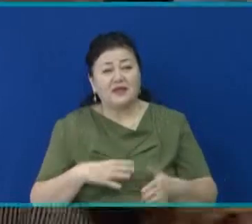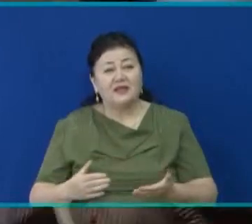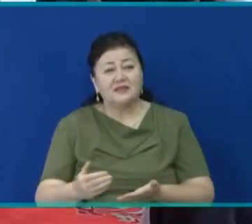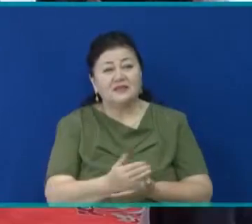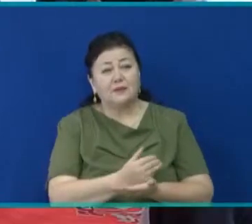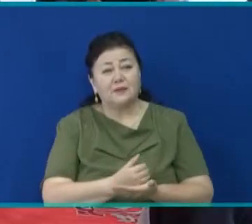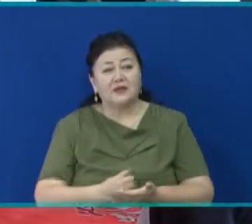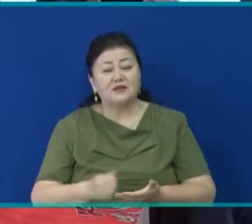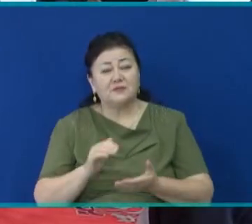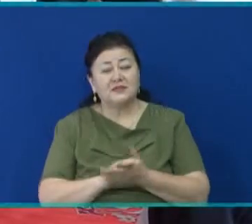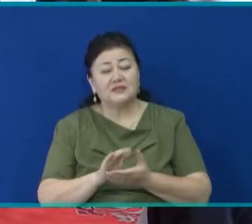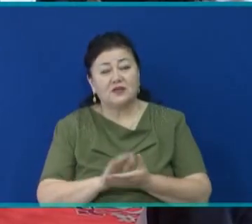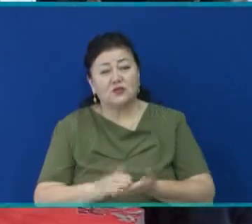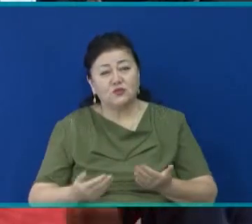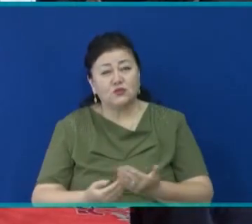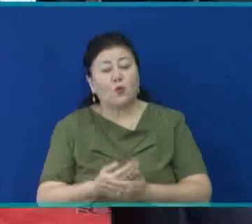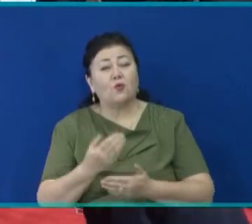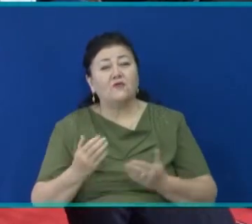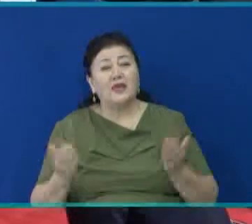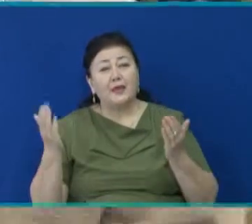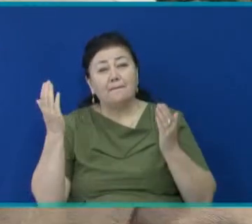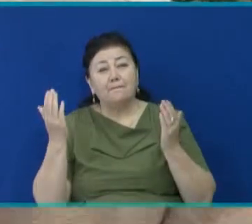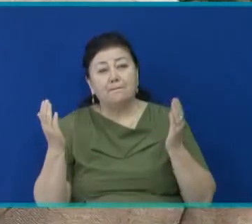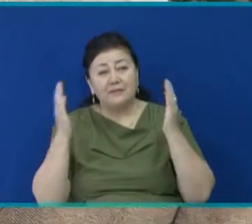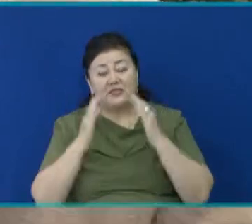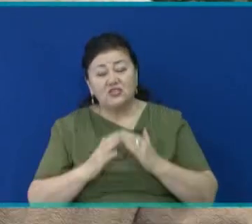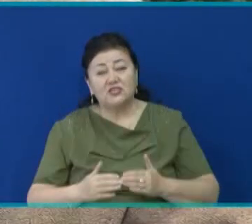собравшиеся официально ознакомились с новой мечетью и прочитали намаз.